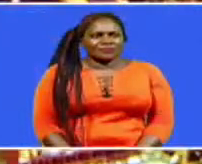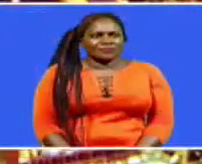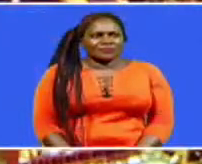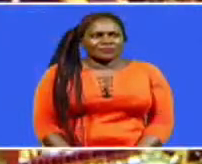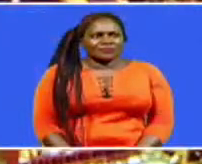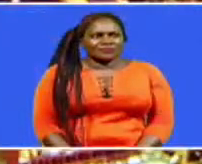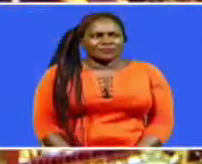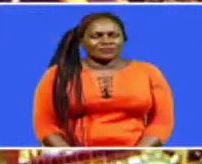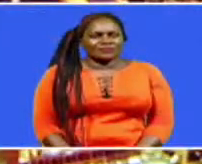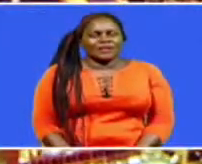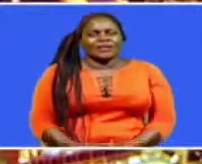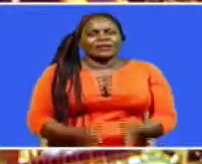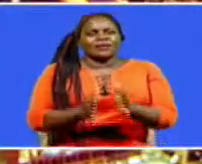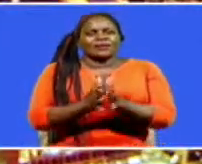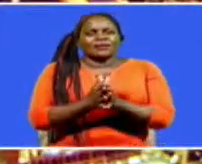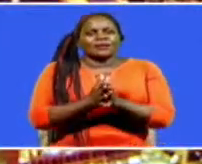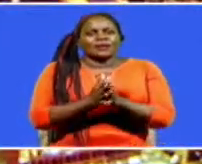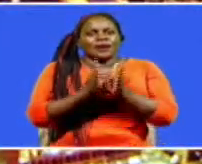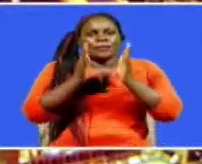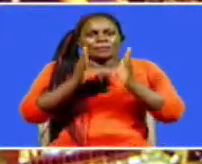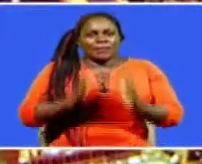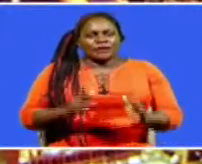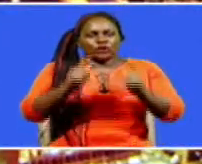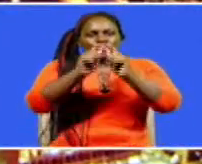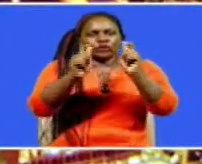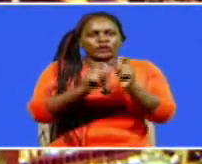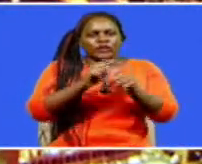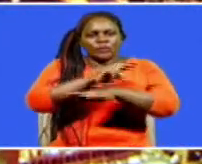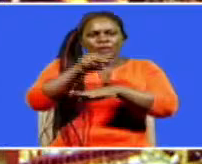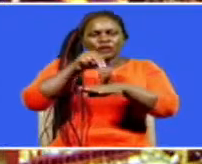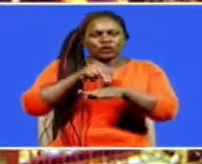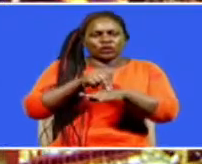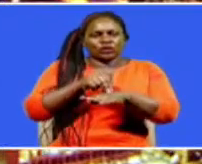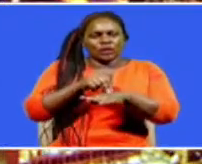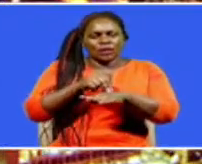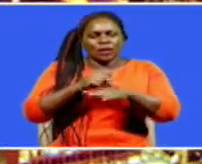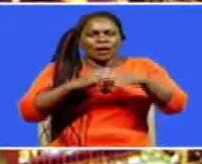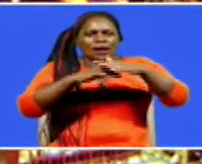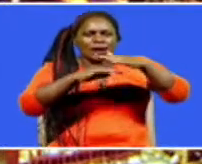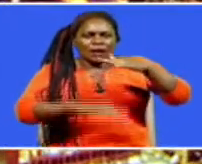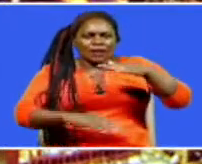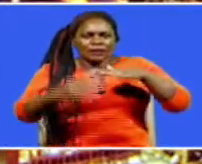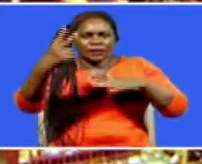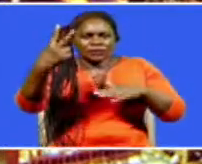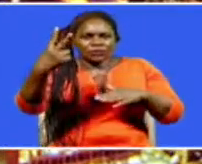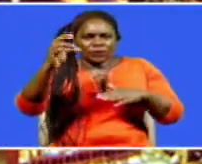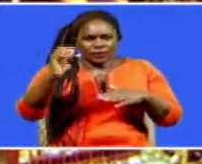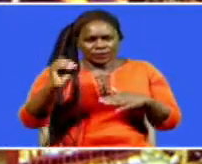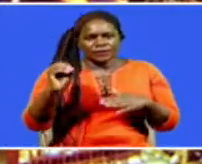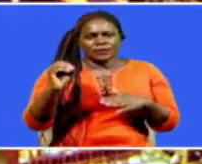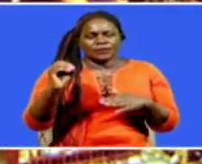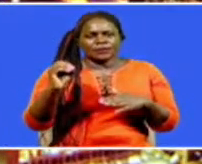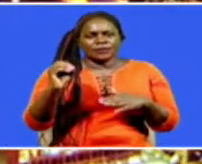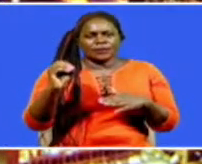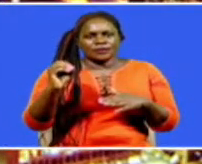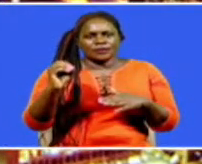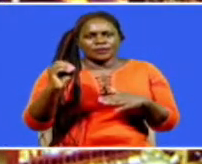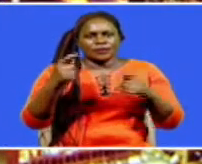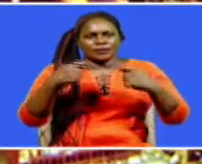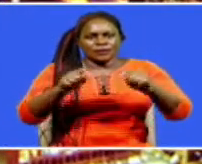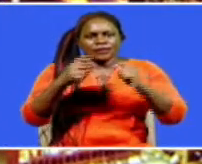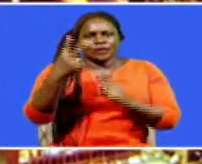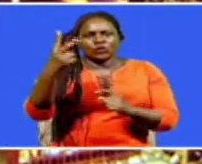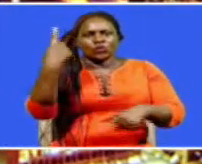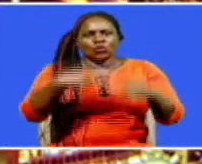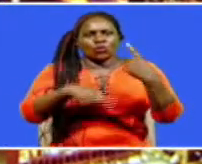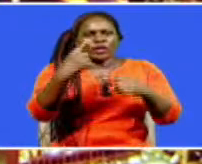Tuangazie raga sasa, ambapo mchezaji wa timu ya taifa, mchezaji wasiozidi umri wa miaka 20 Michael Omalo alifunga tries mbili